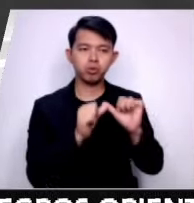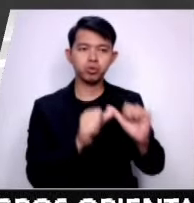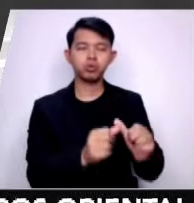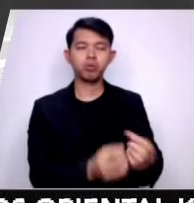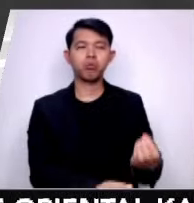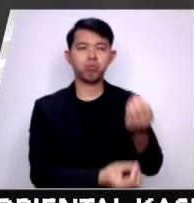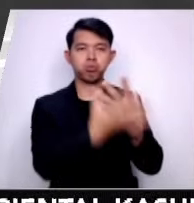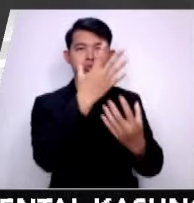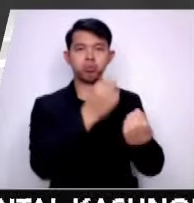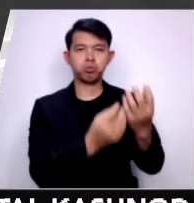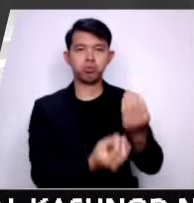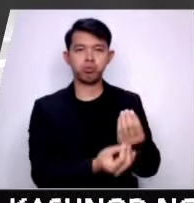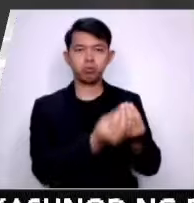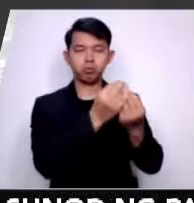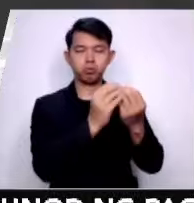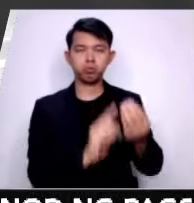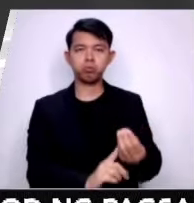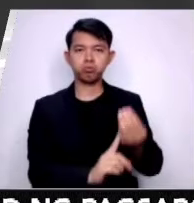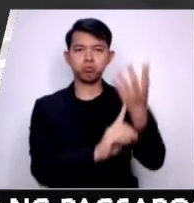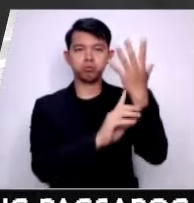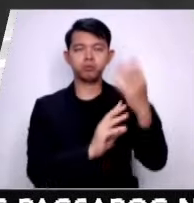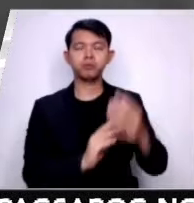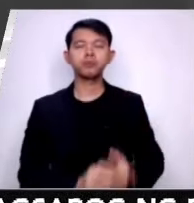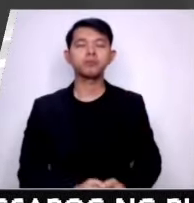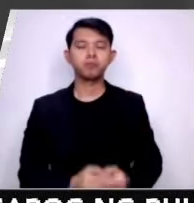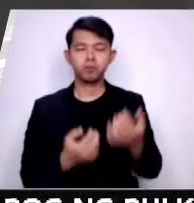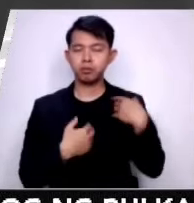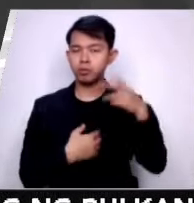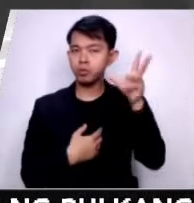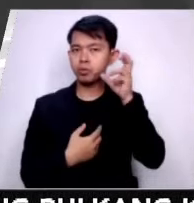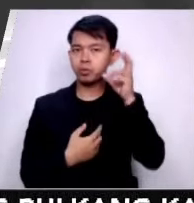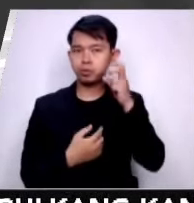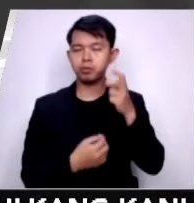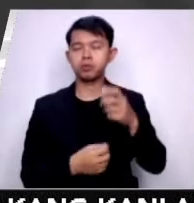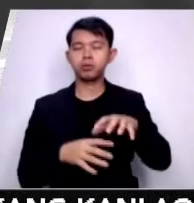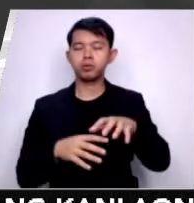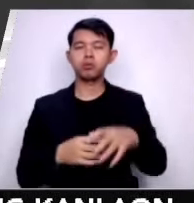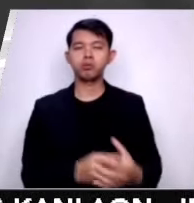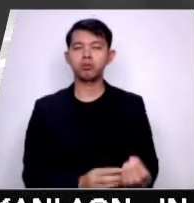Nasagap din ang dumadagong-dong na tunog mula sa pag-aalboroto ng bulkan.